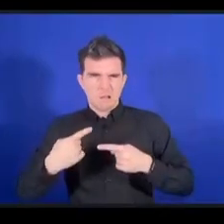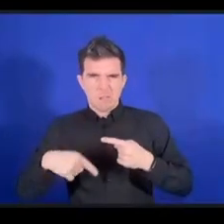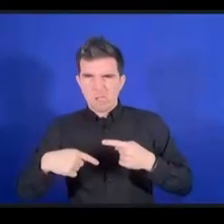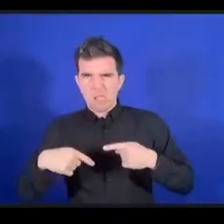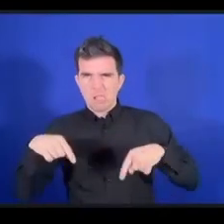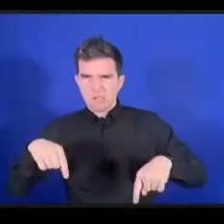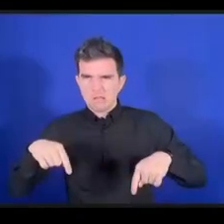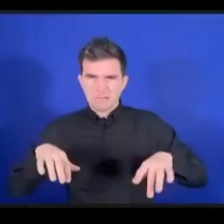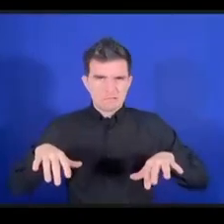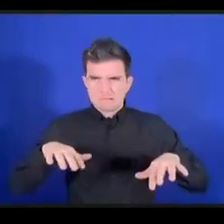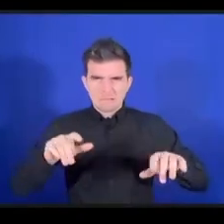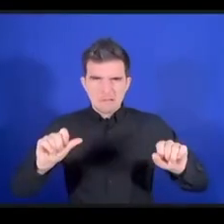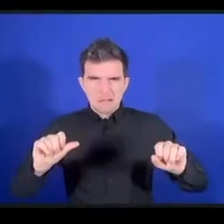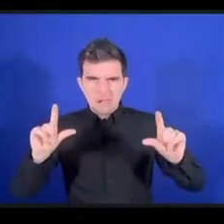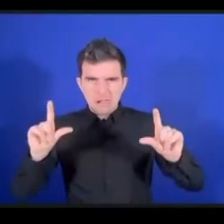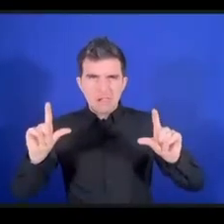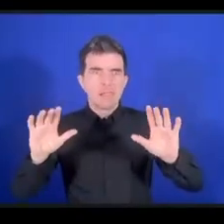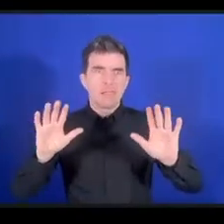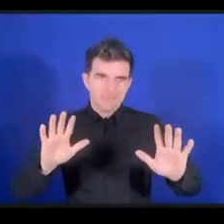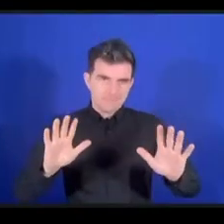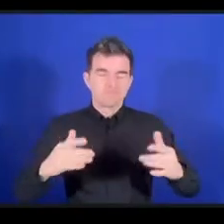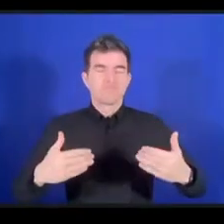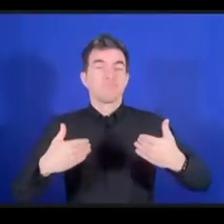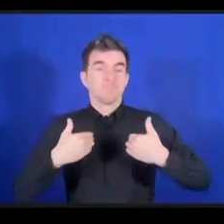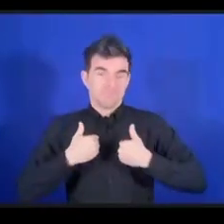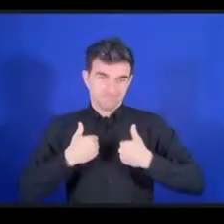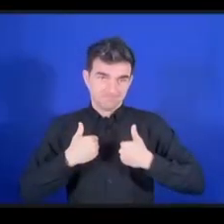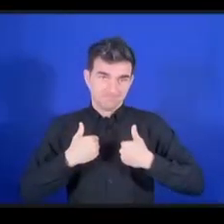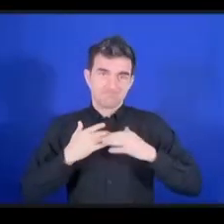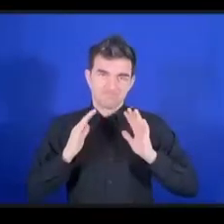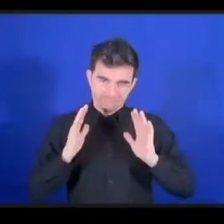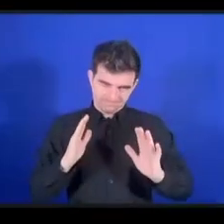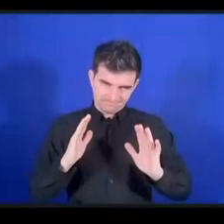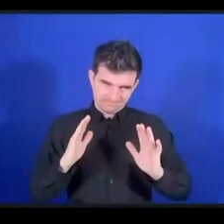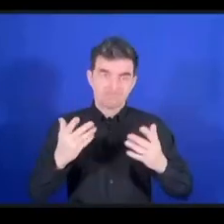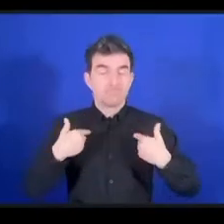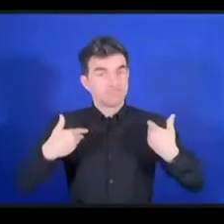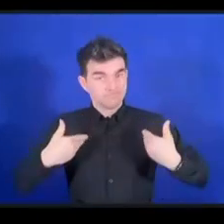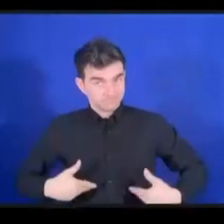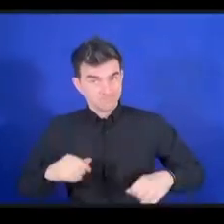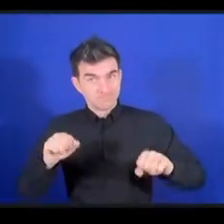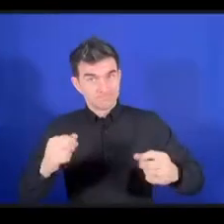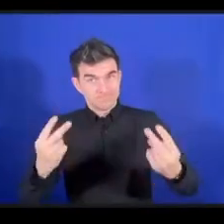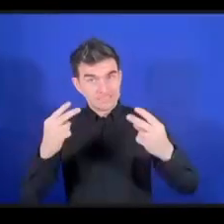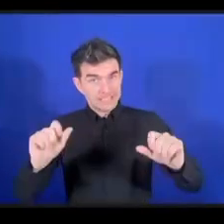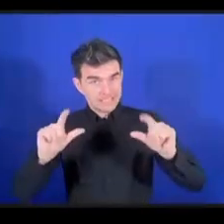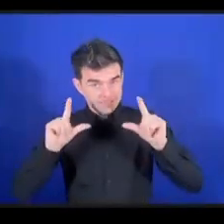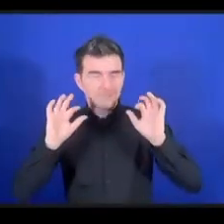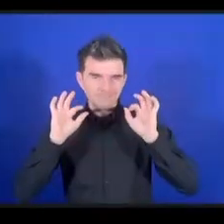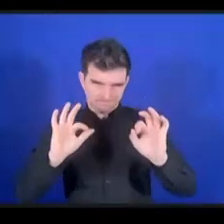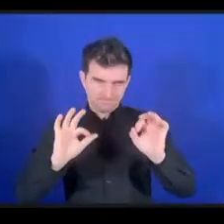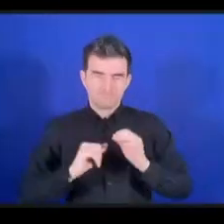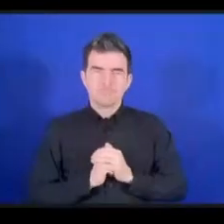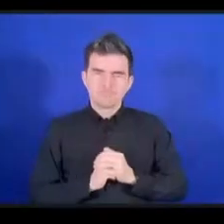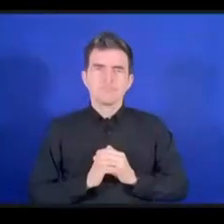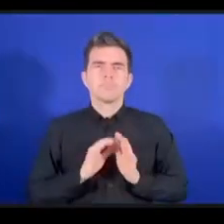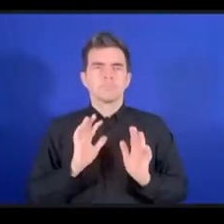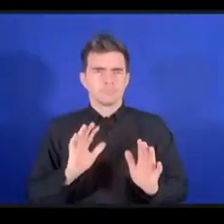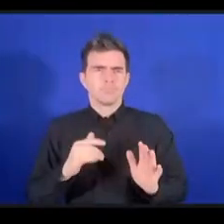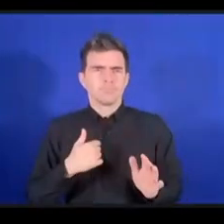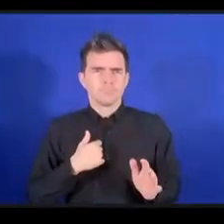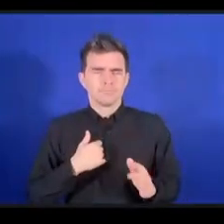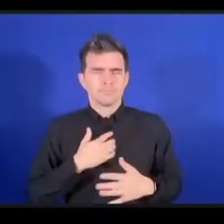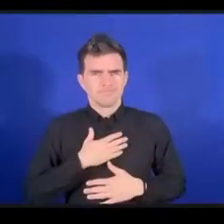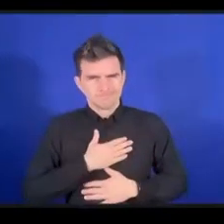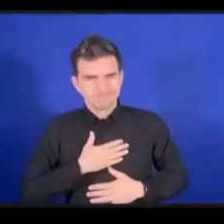歉。很高兴见到大家，我觉得可人